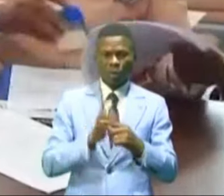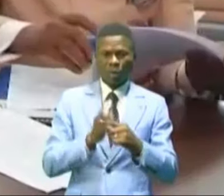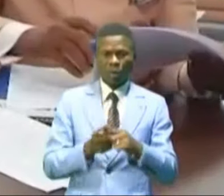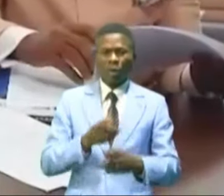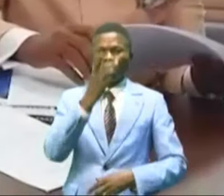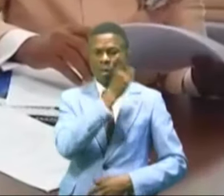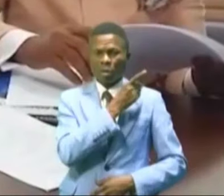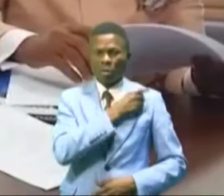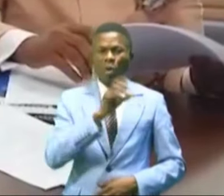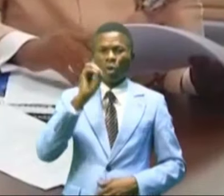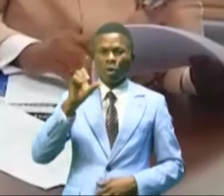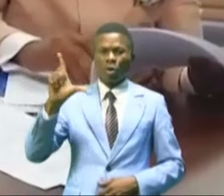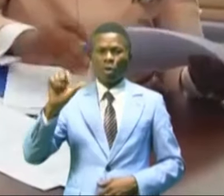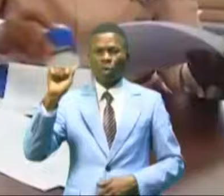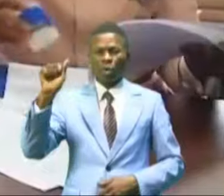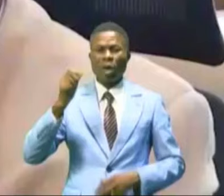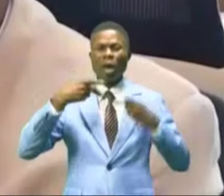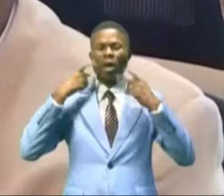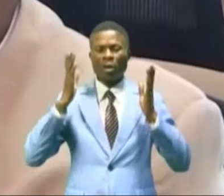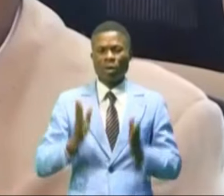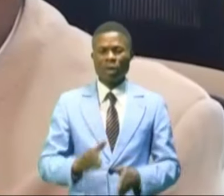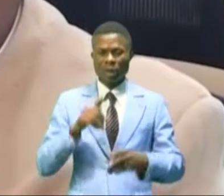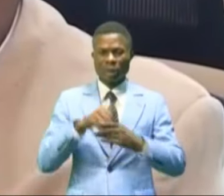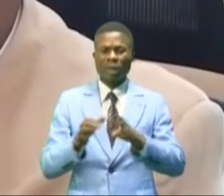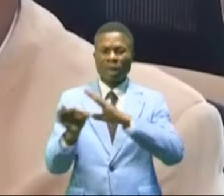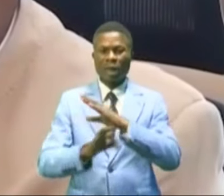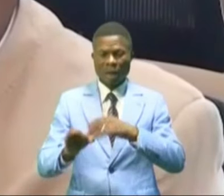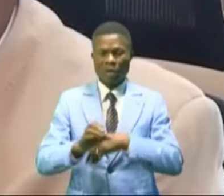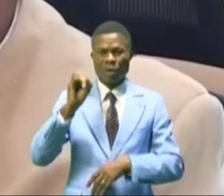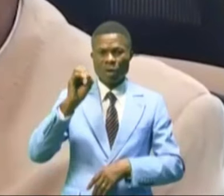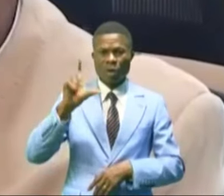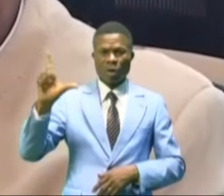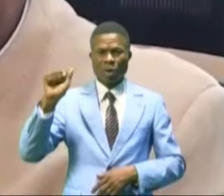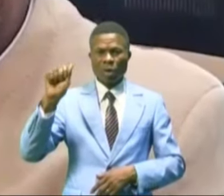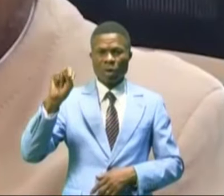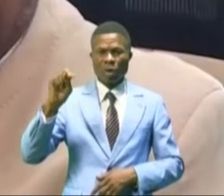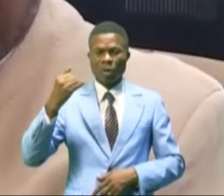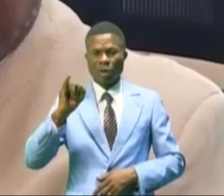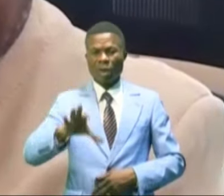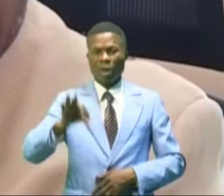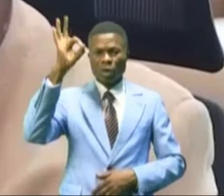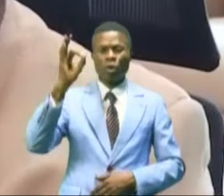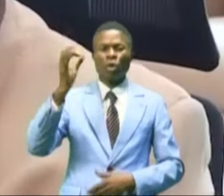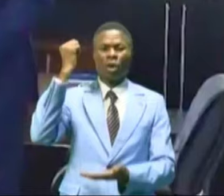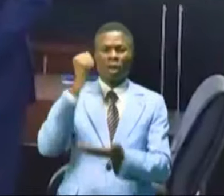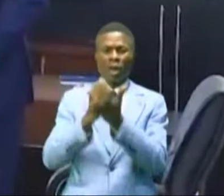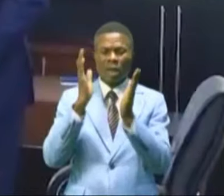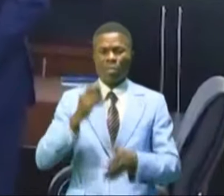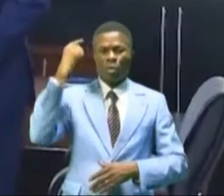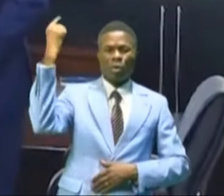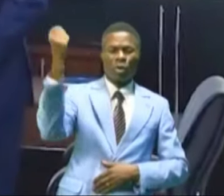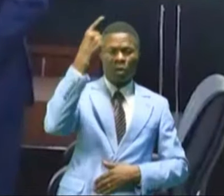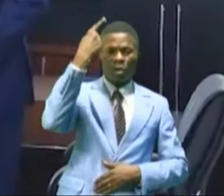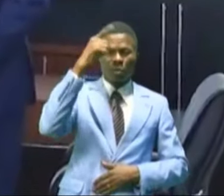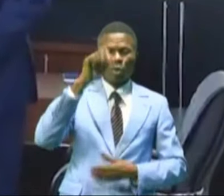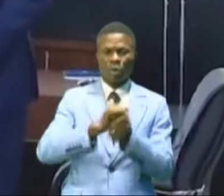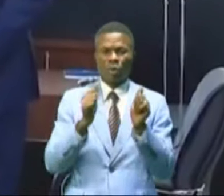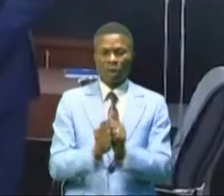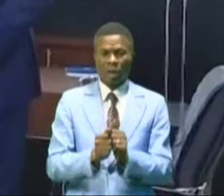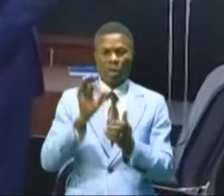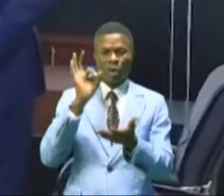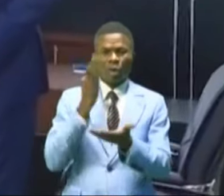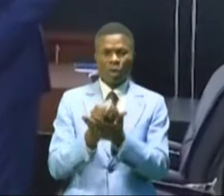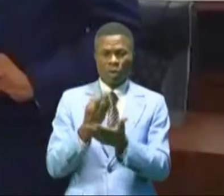Olangui, c'est cet homme de Dieu à travers la Fondation Olangui qui vient d'être désigné ambassadeur humanitaire pour le compte du FONAREV.